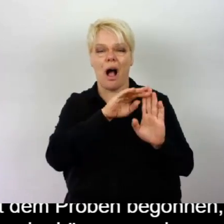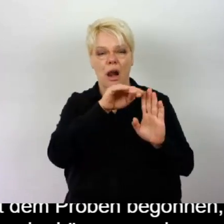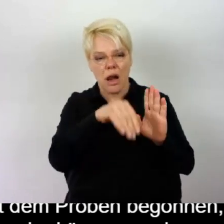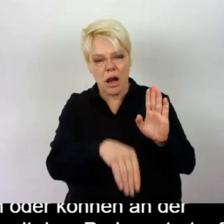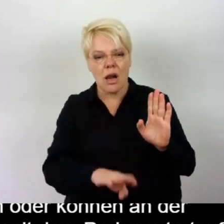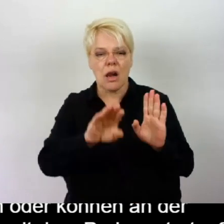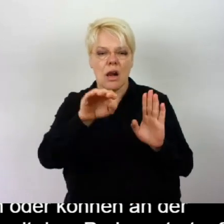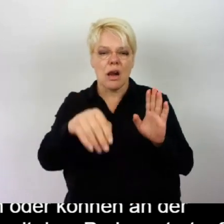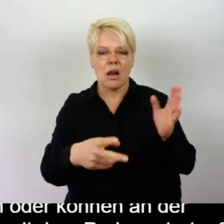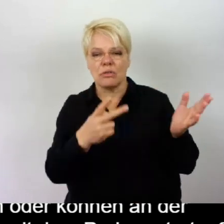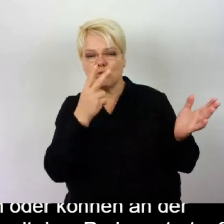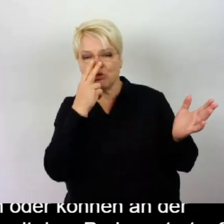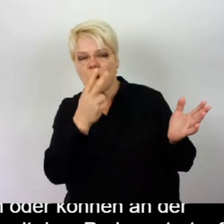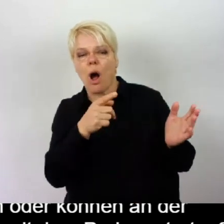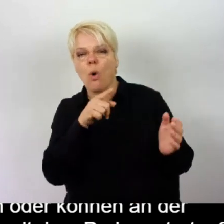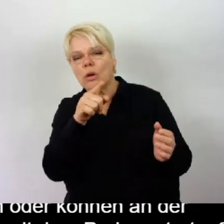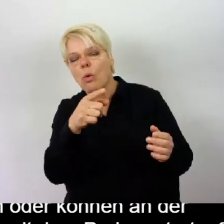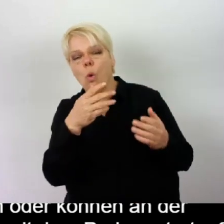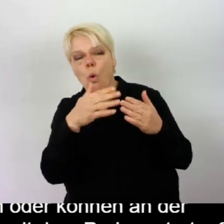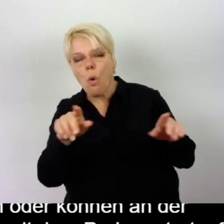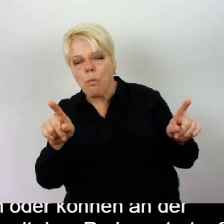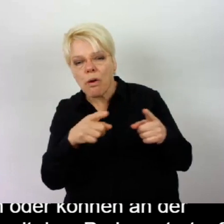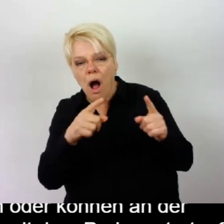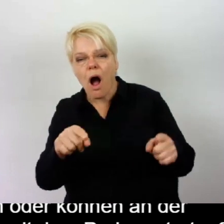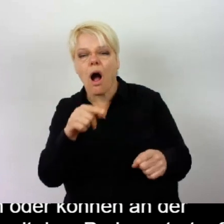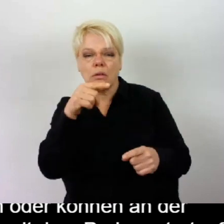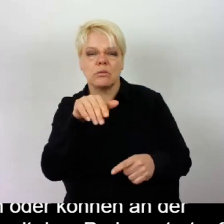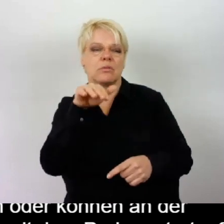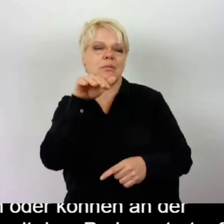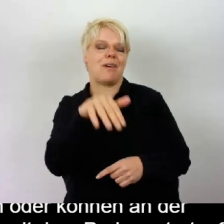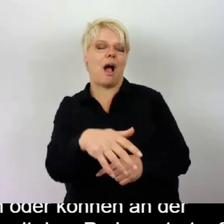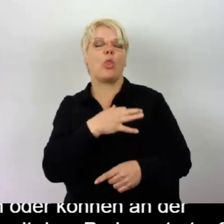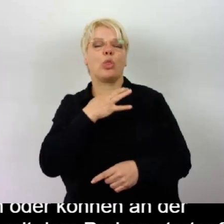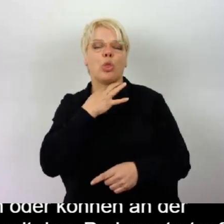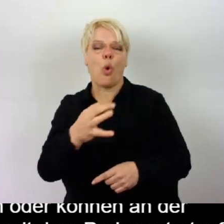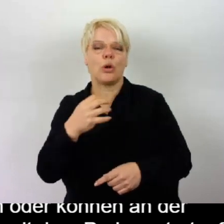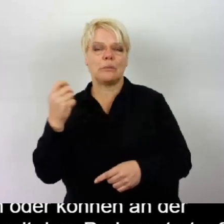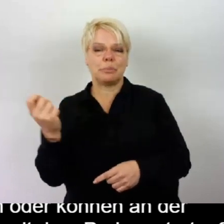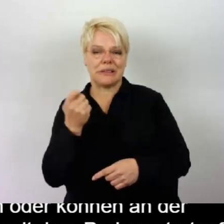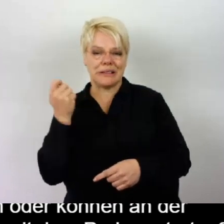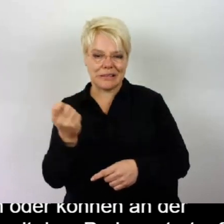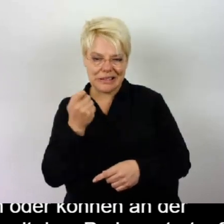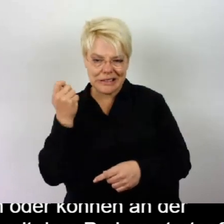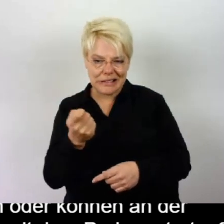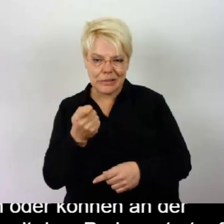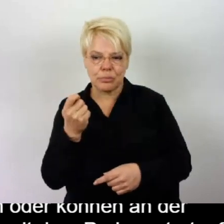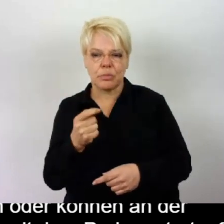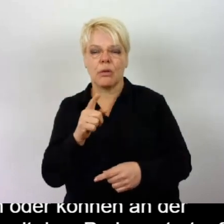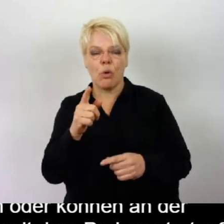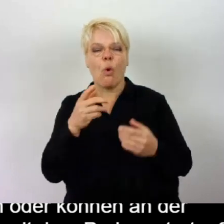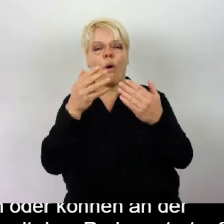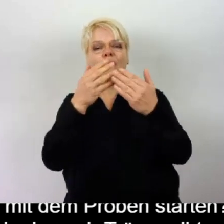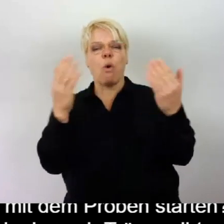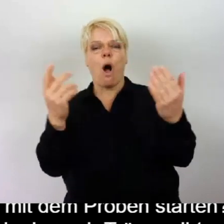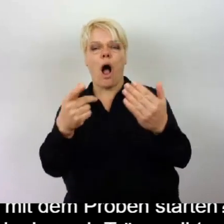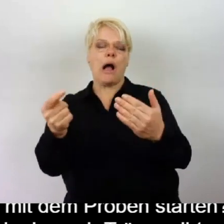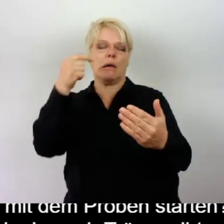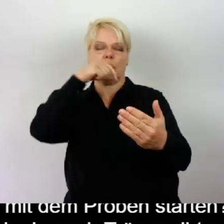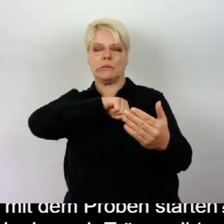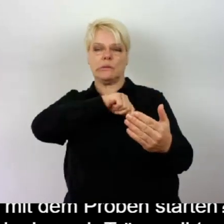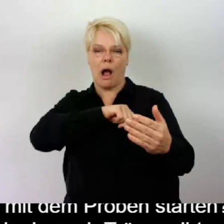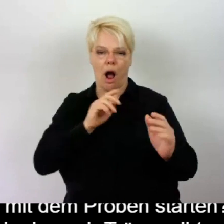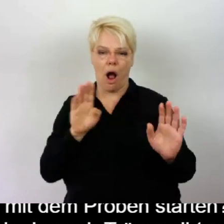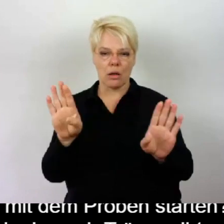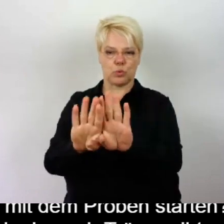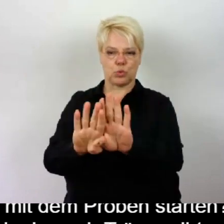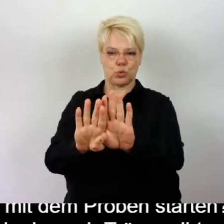Ich meinte jetzt gerade die Proben zum Beispiel an der Staatsoper mit Marina Abramović. Da war ja kürzlich auch ein Foto zu sehen. Die